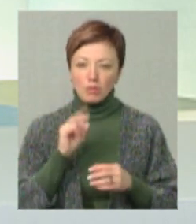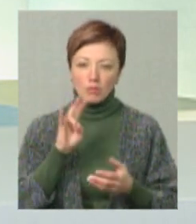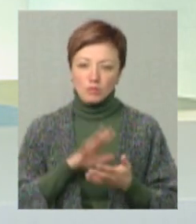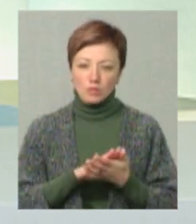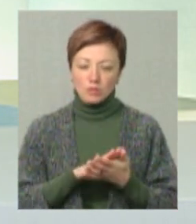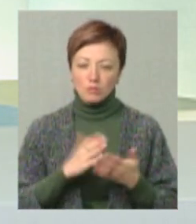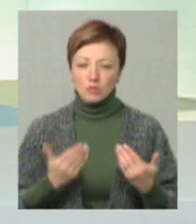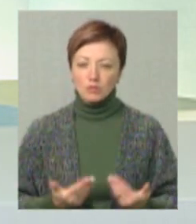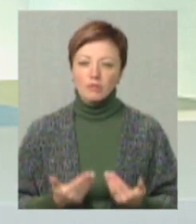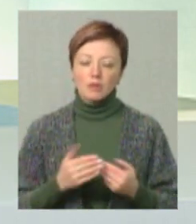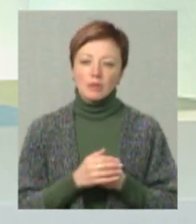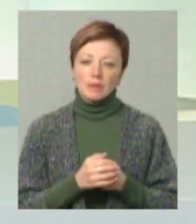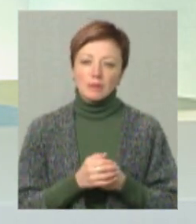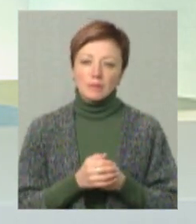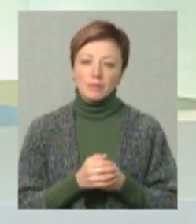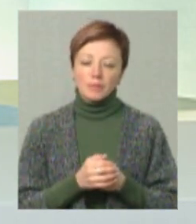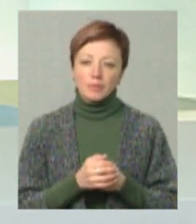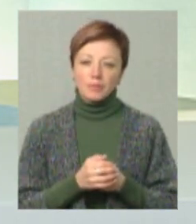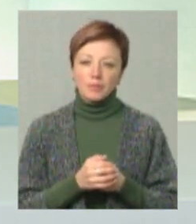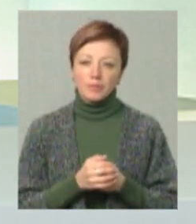на постійне. Тому,